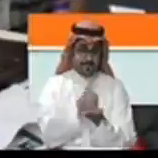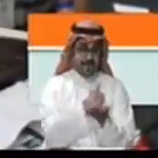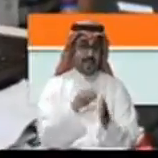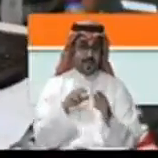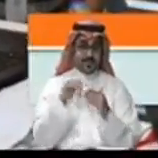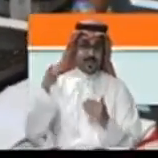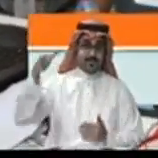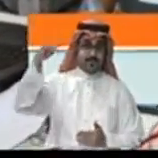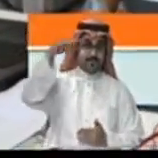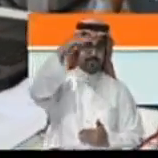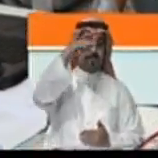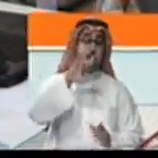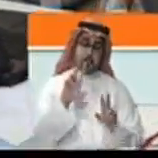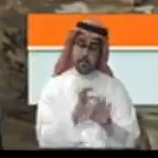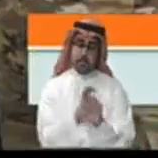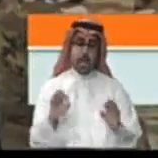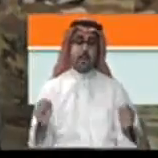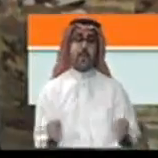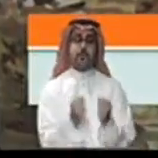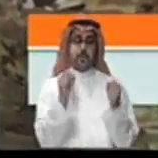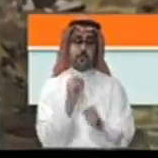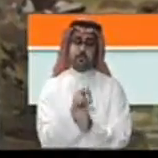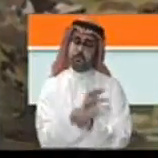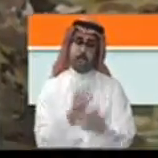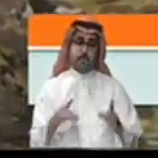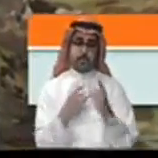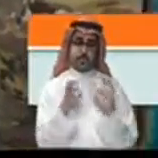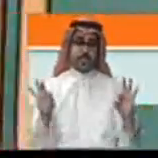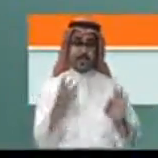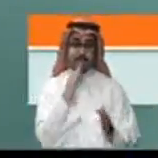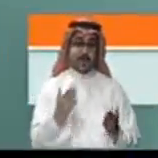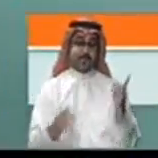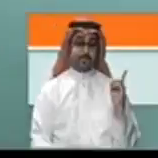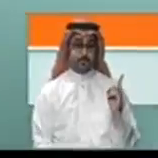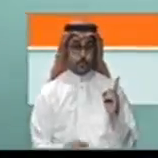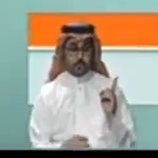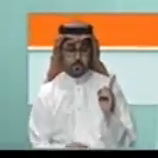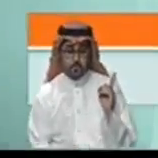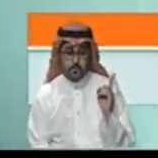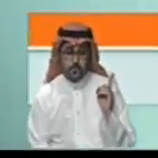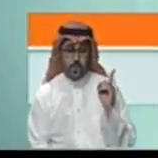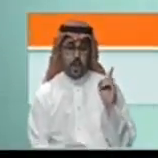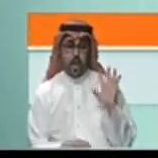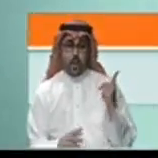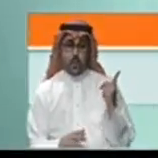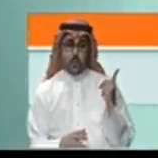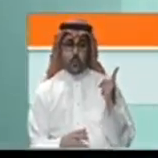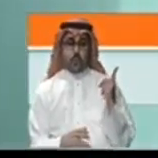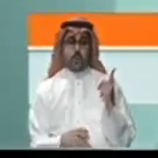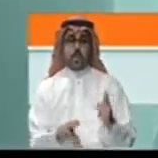على إجراءات تنسيق الإسناد الجوي القريب. تمرين القائد المتحمس إرنست